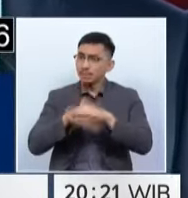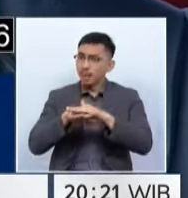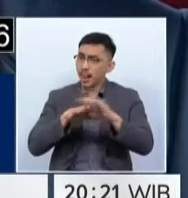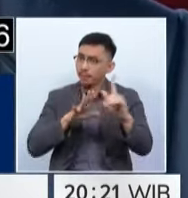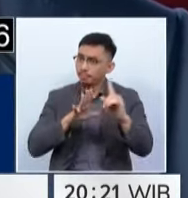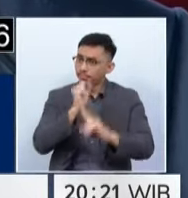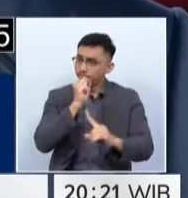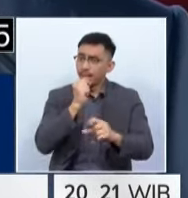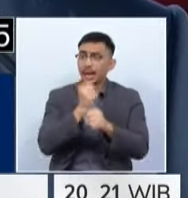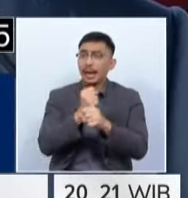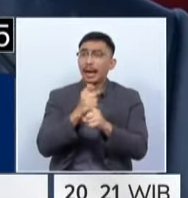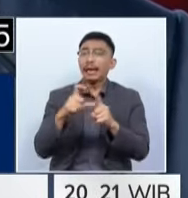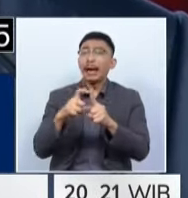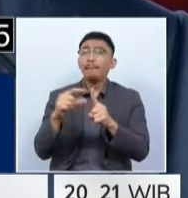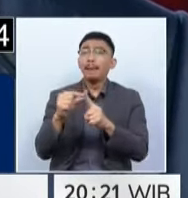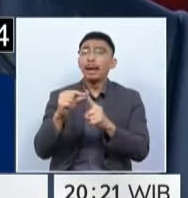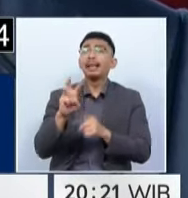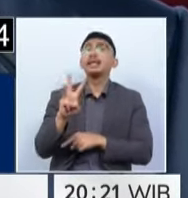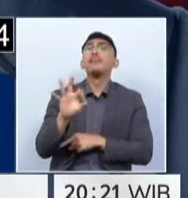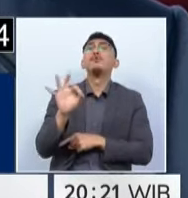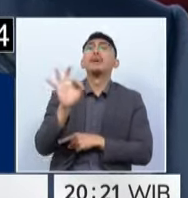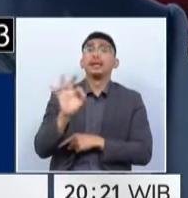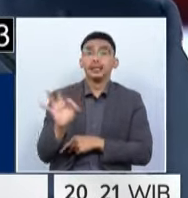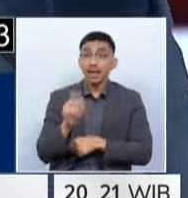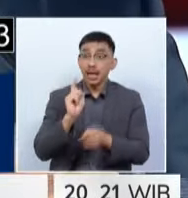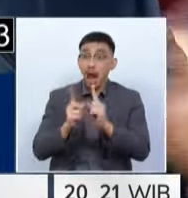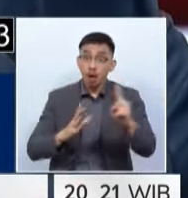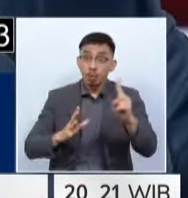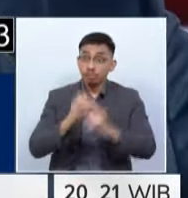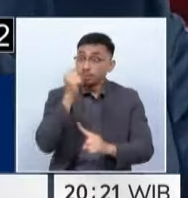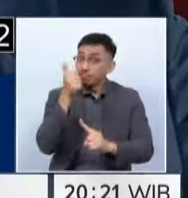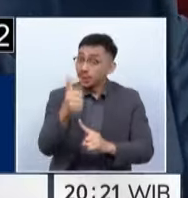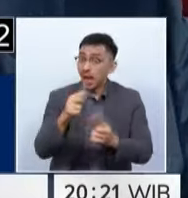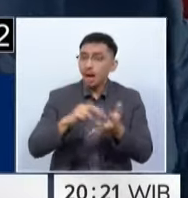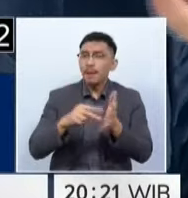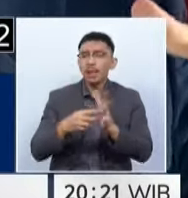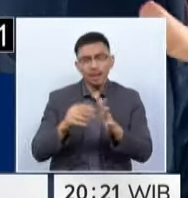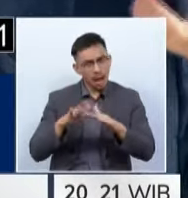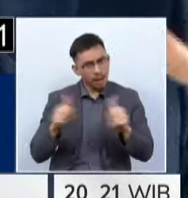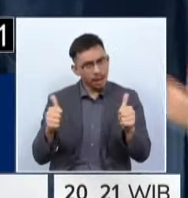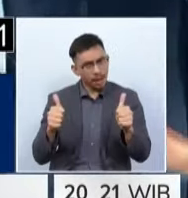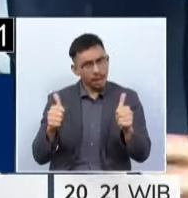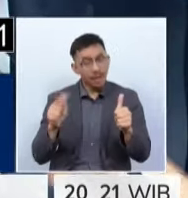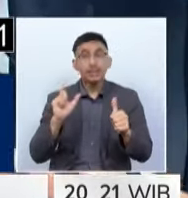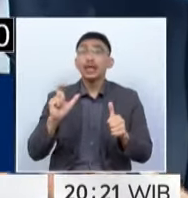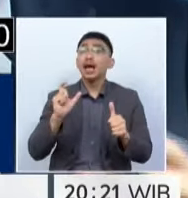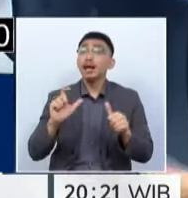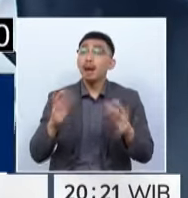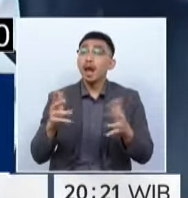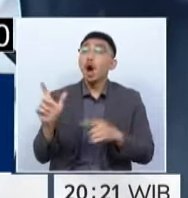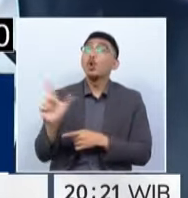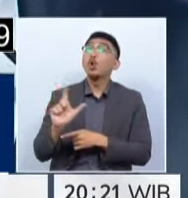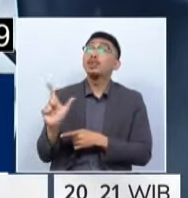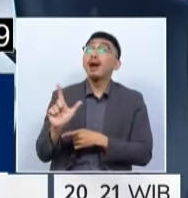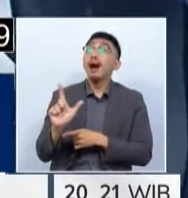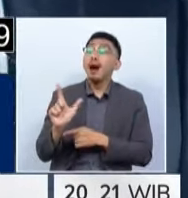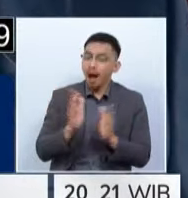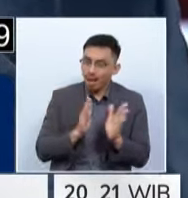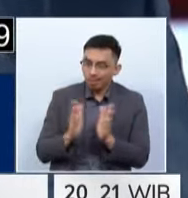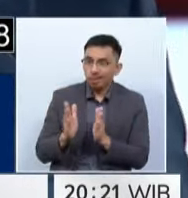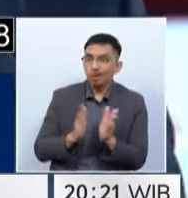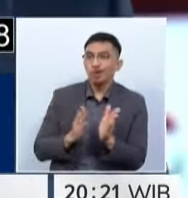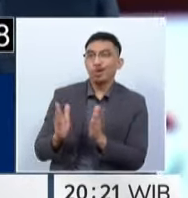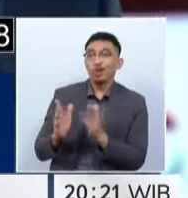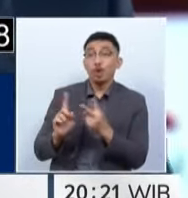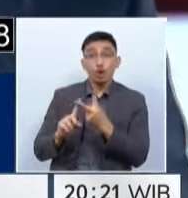sehingga kita aman di situ Di baah 30% dan itu caranya apa dengan satu menata hutang nya yang kedua memperbesar gdp-nya yang